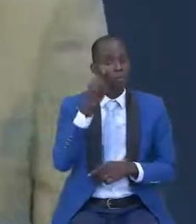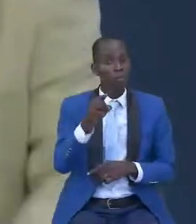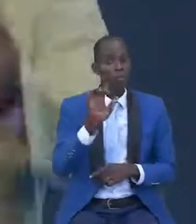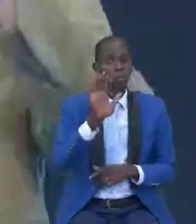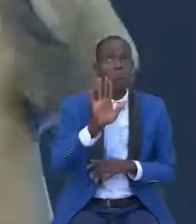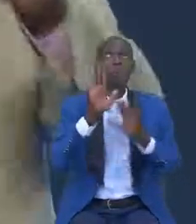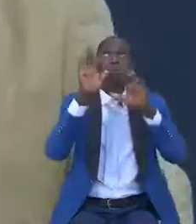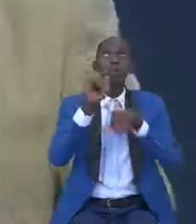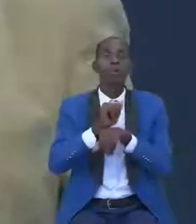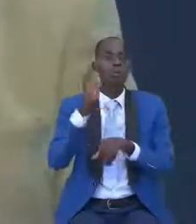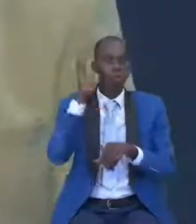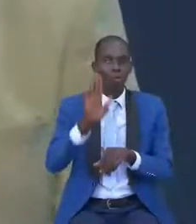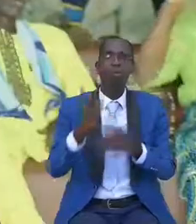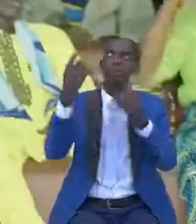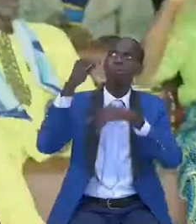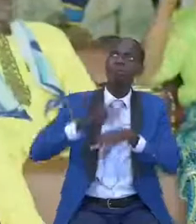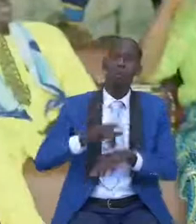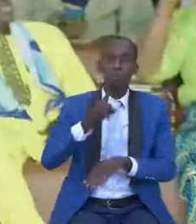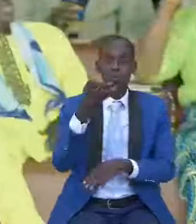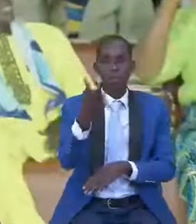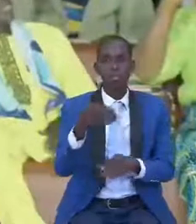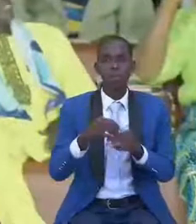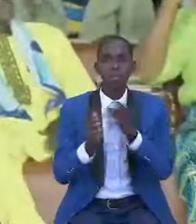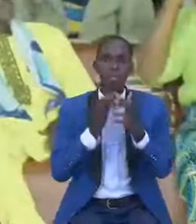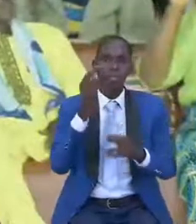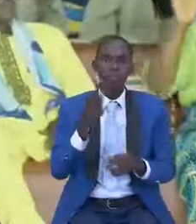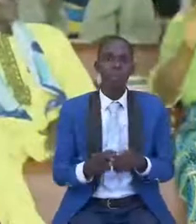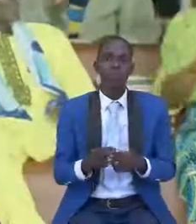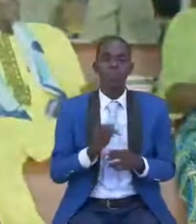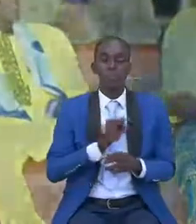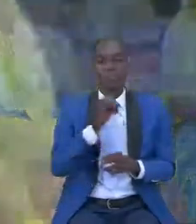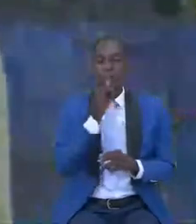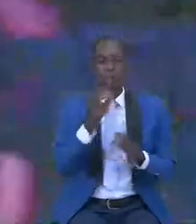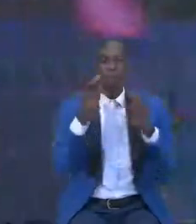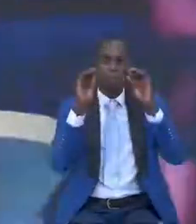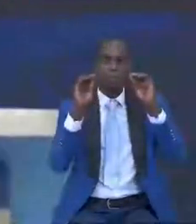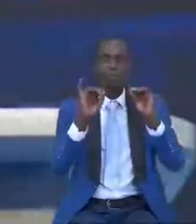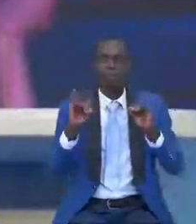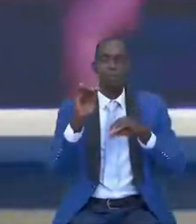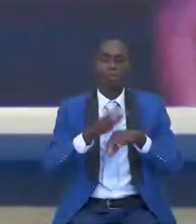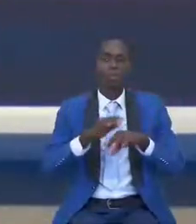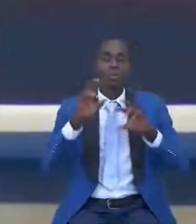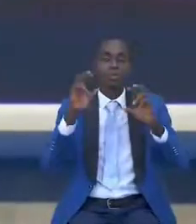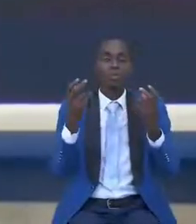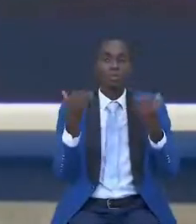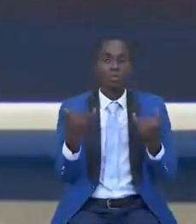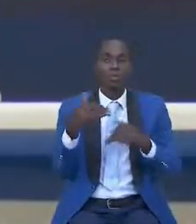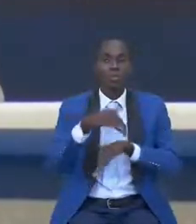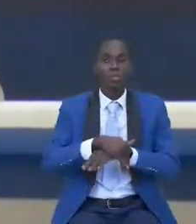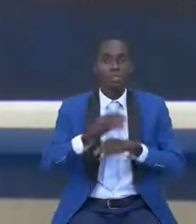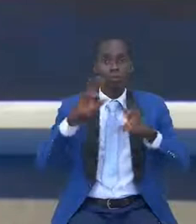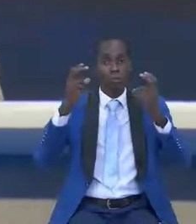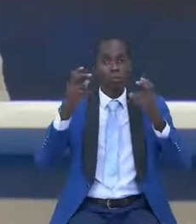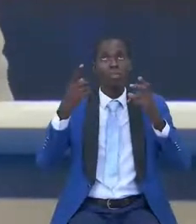cette parole est pour toi, ton miracle va descendre sur toi là-bas au nom de Jésus. Je vous parle